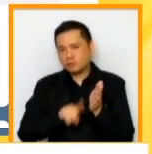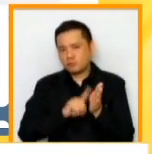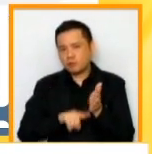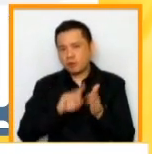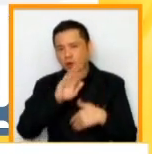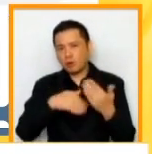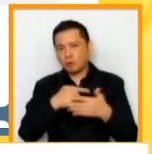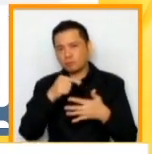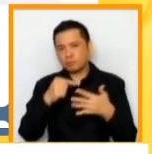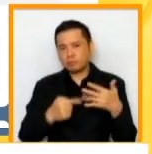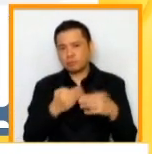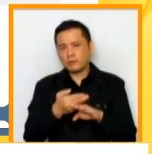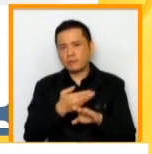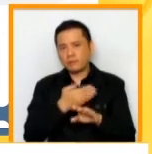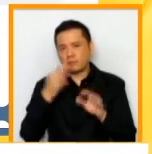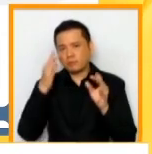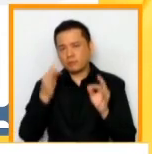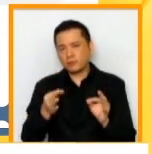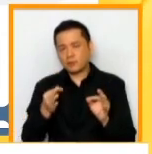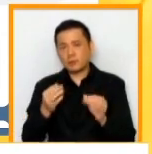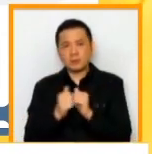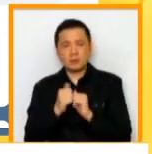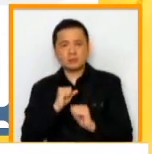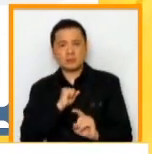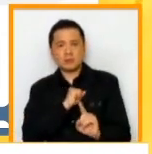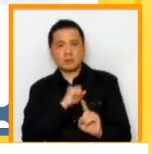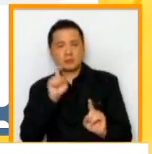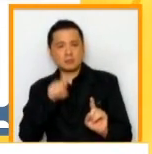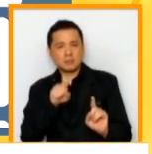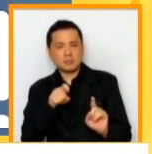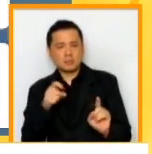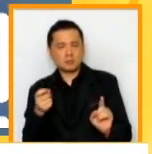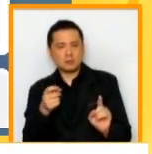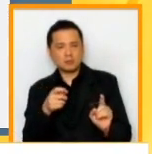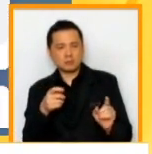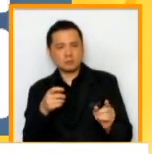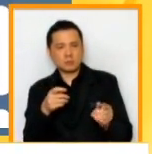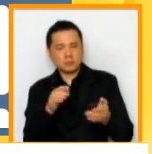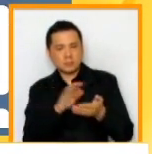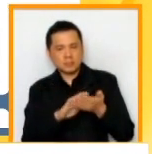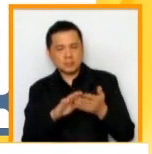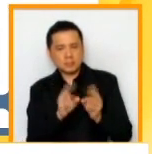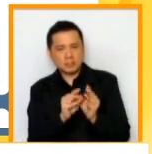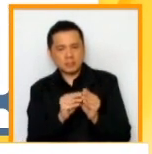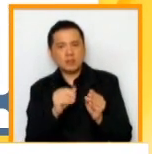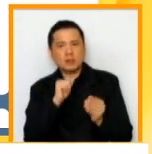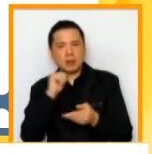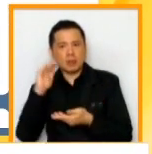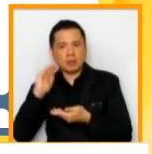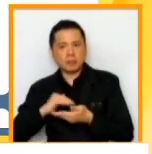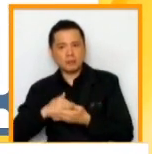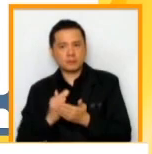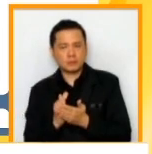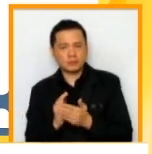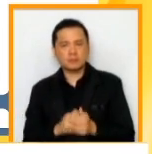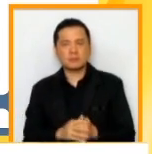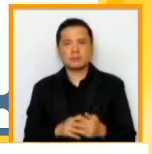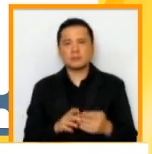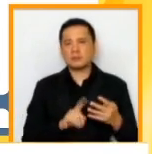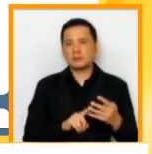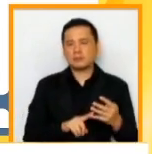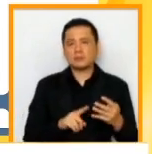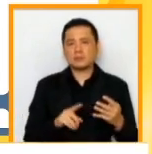daw magsabi ng maayos ng Senado at huwag magbanta. Pero si Christine, pabor sa pagbabanta ng Senado lalo na kung magbibigay daan